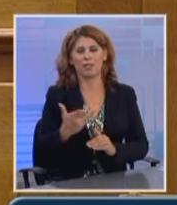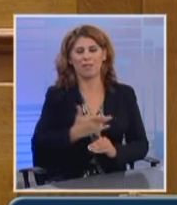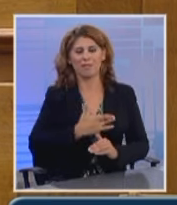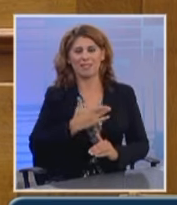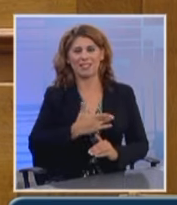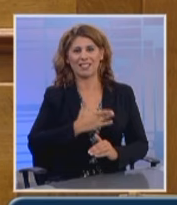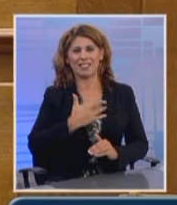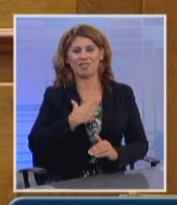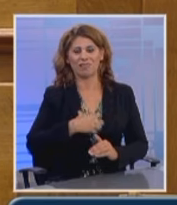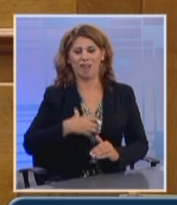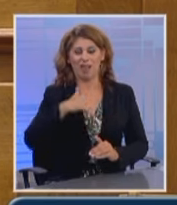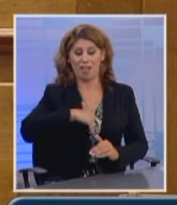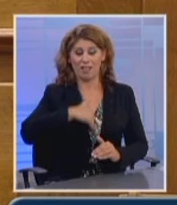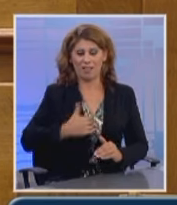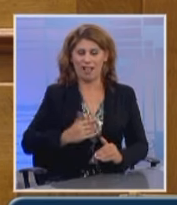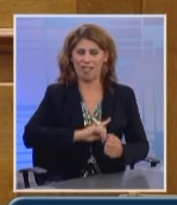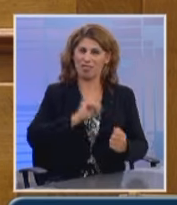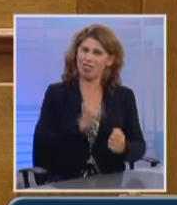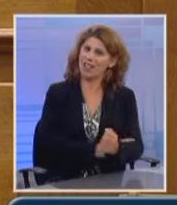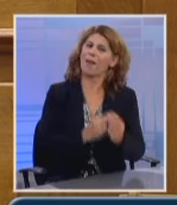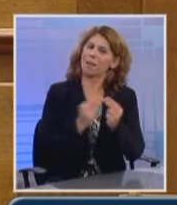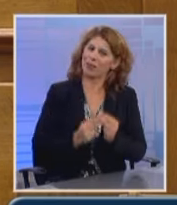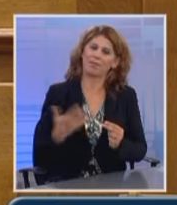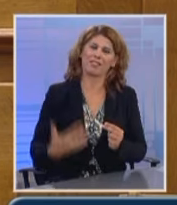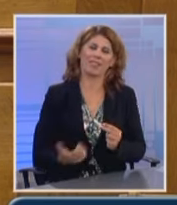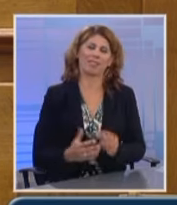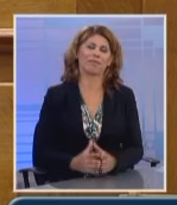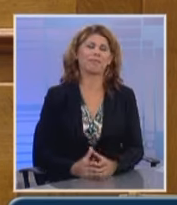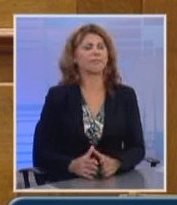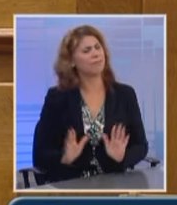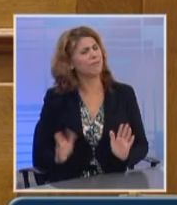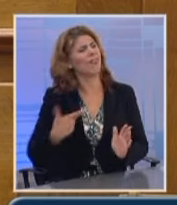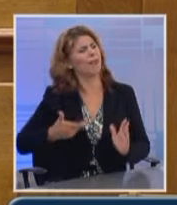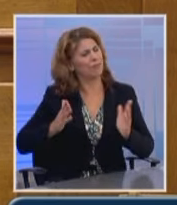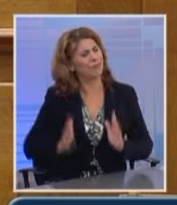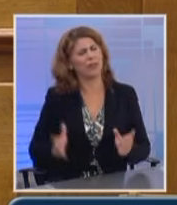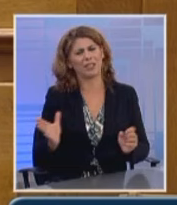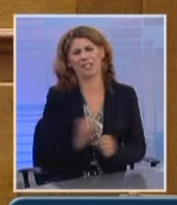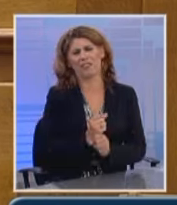ψυχής μπορεί να δώσει αποτελέσματα και ότι μπορούμε να τα καταφέρουμε.